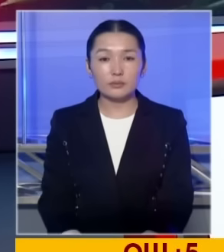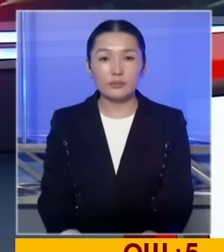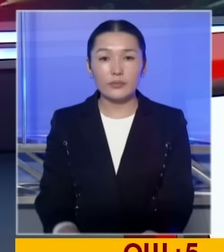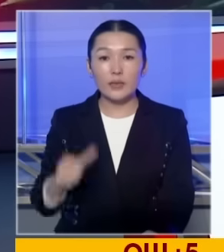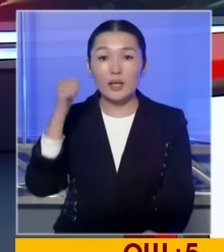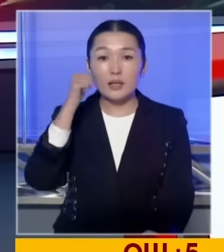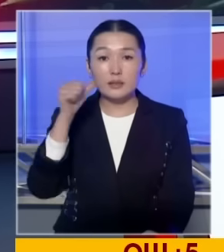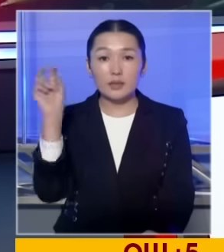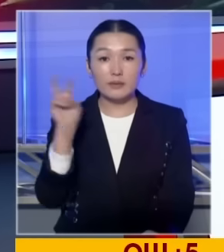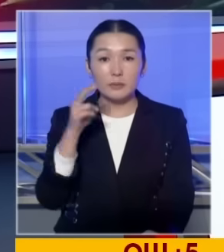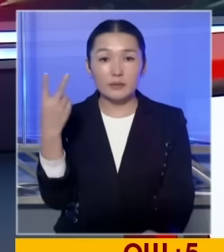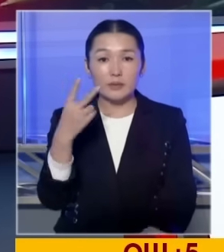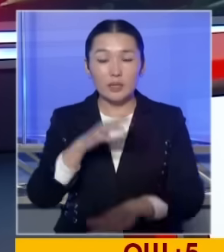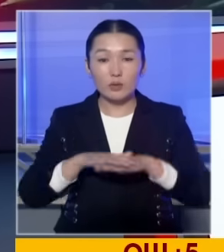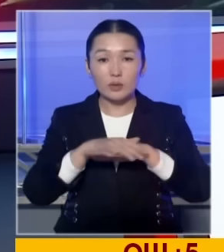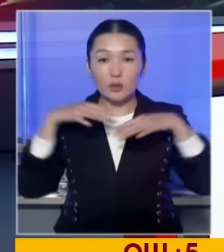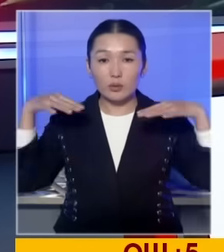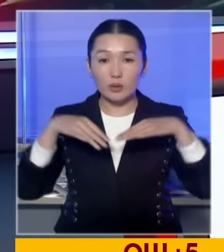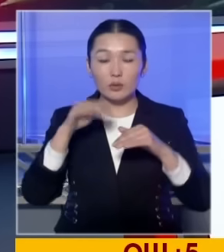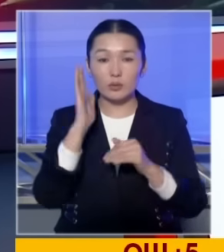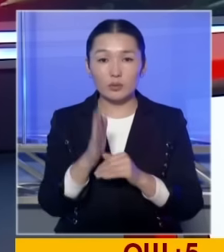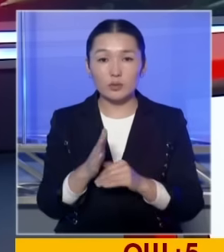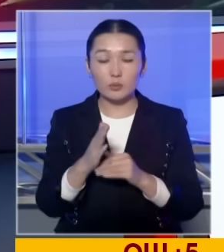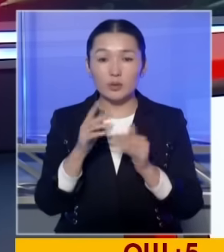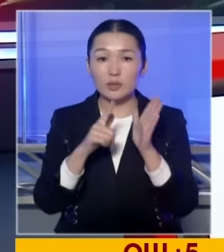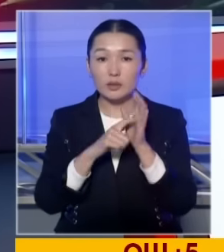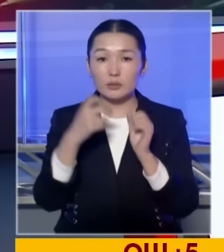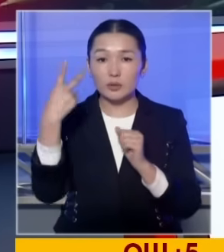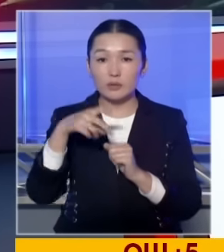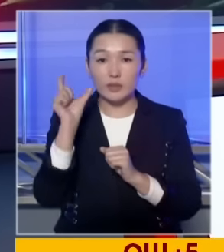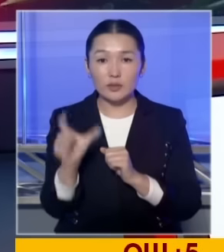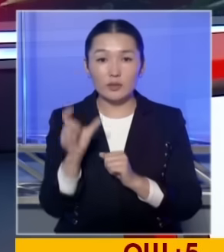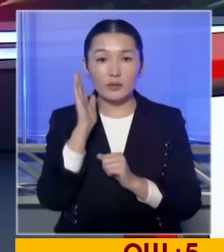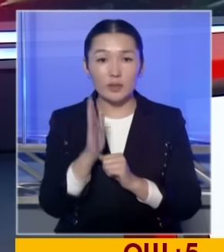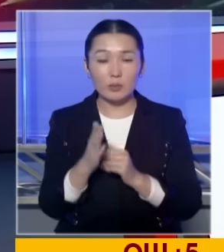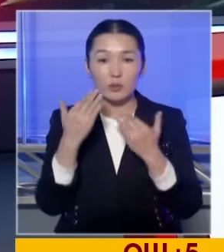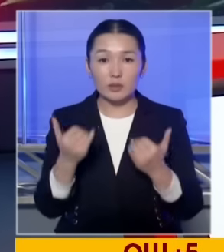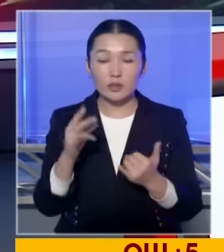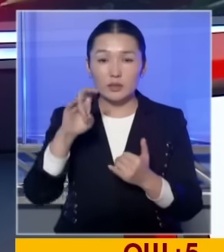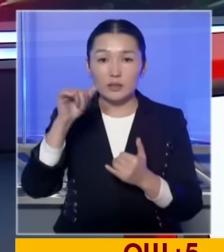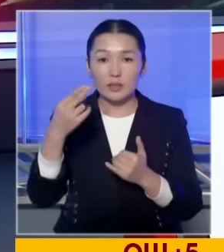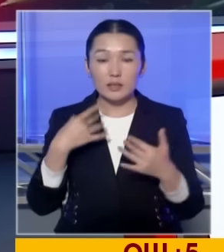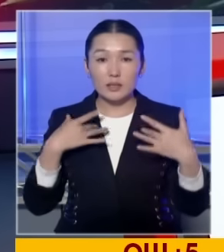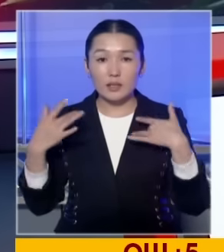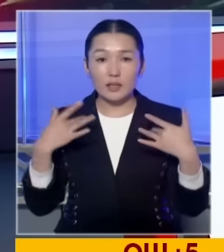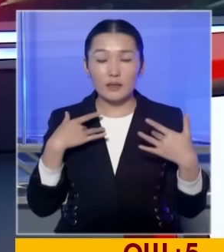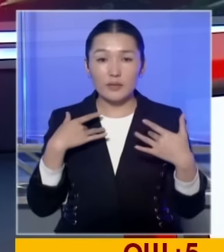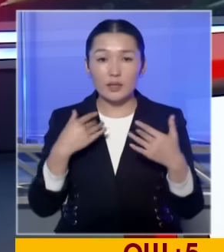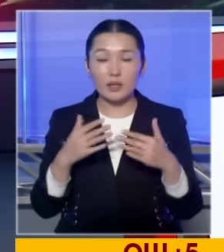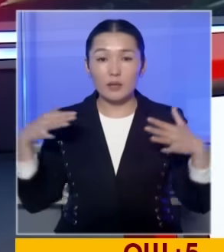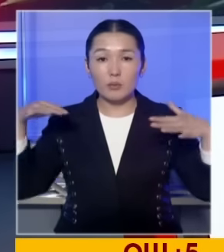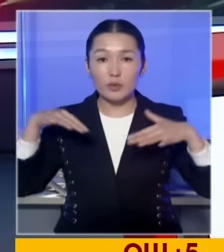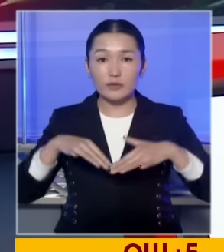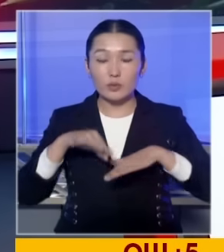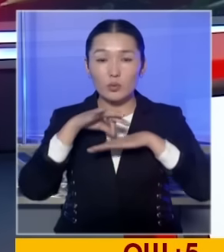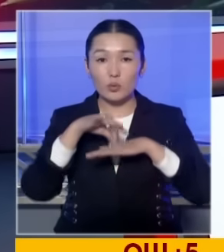Ордо қалада 2-чи элдик курултай өтөт. Бул жолу 700 делегат келет. Учурда улуттук филармонияда элдик жыйынды ийгиликтүү